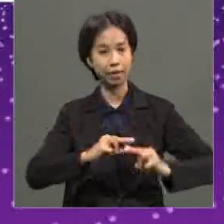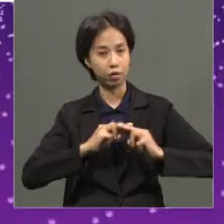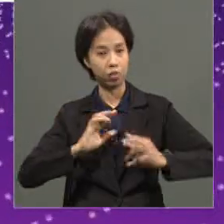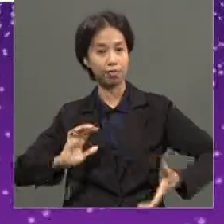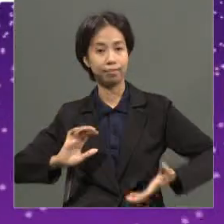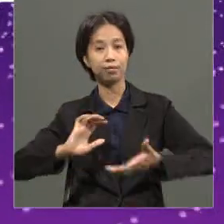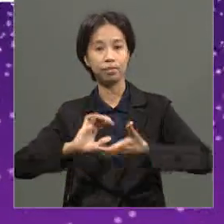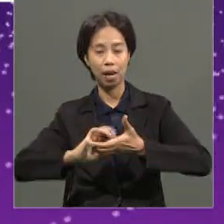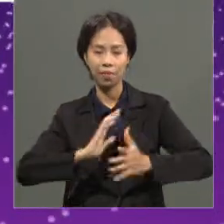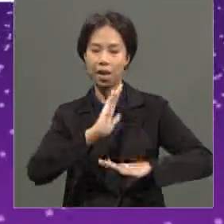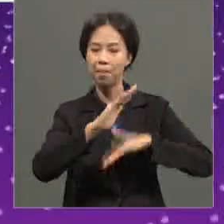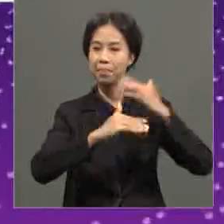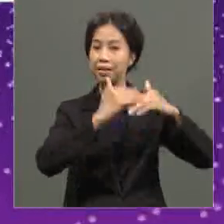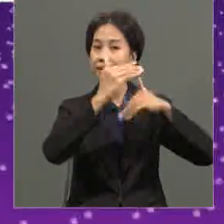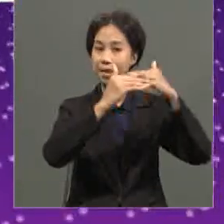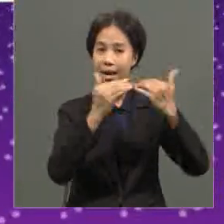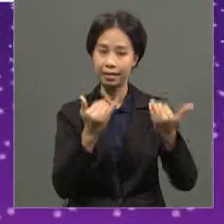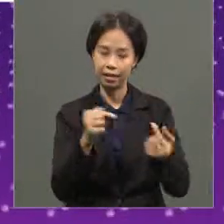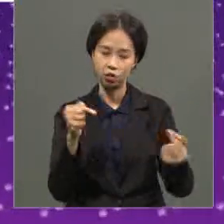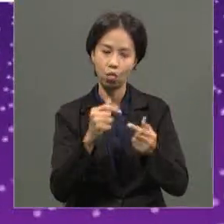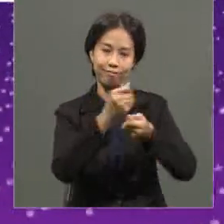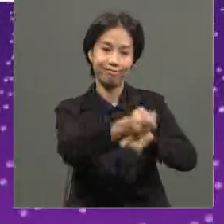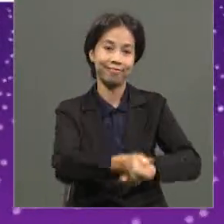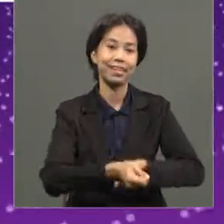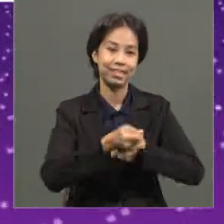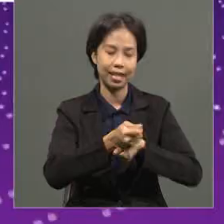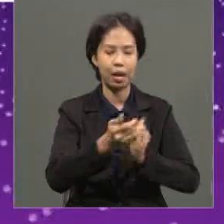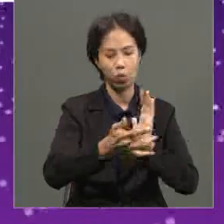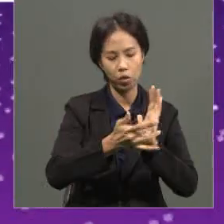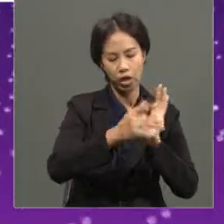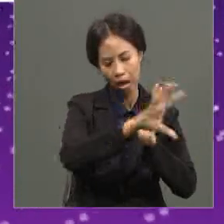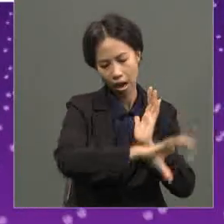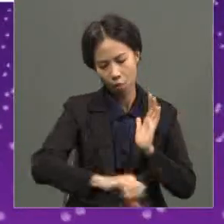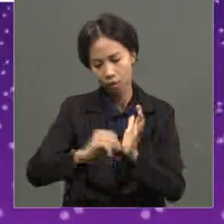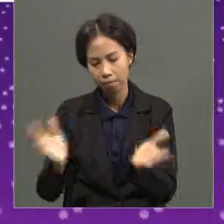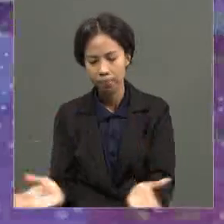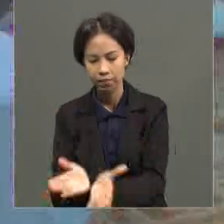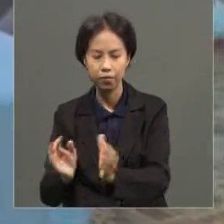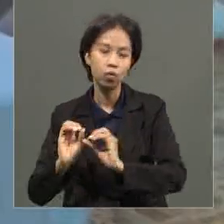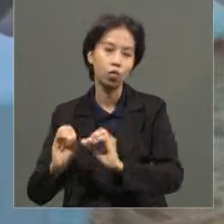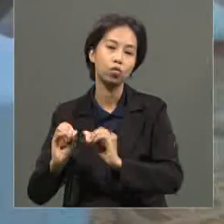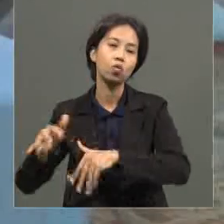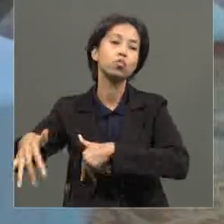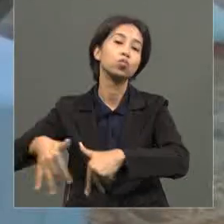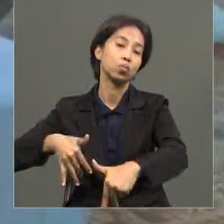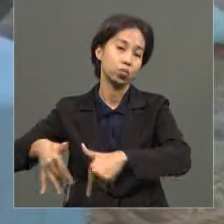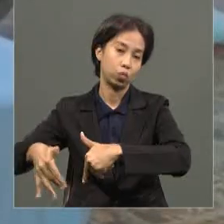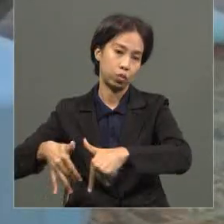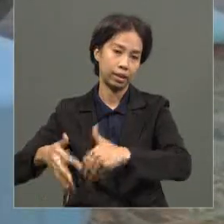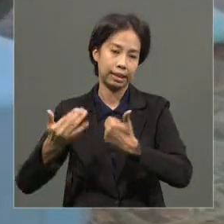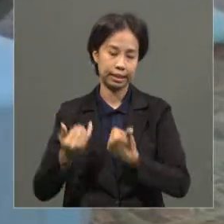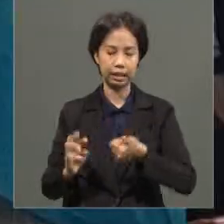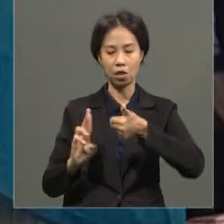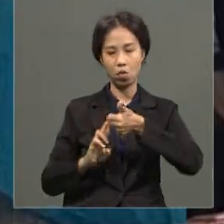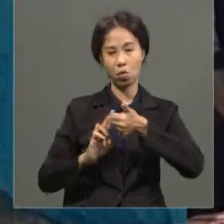คะช่วยกันพัฒนาแล้วก็ส่งเสริมด้านการเกษตรรวมทั้งเทคโนโลยีให้กับชุมชนด้วยค่ะโดยนายบดินเกษมสารรองผู้ว่า